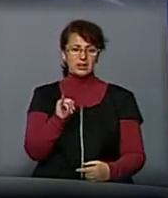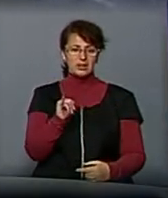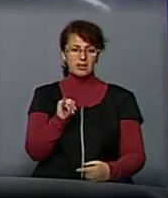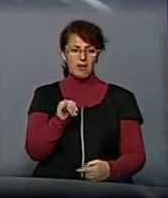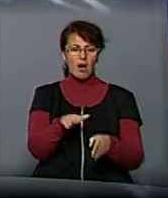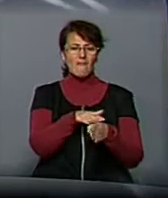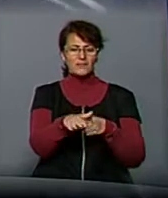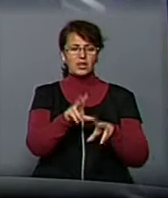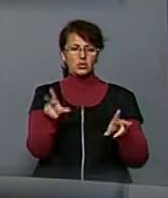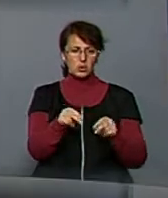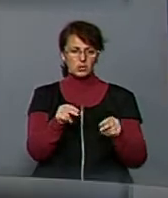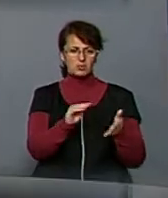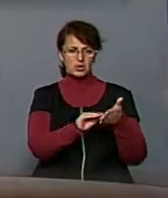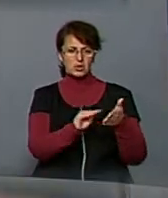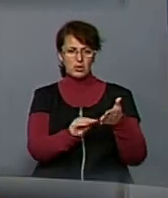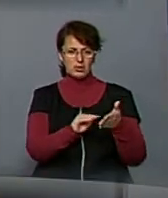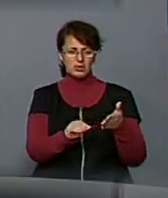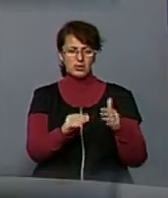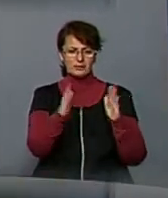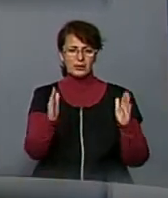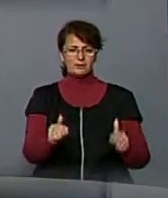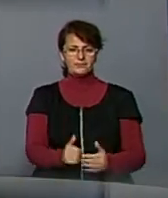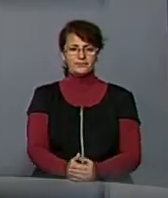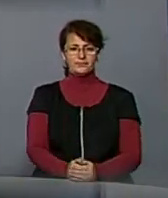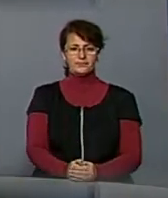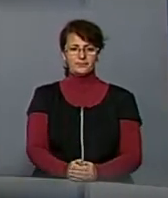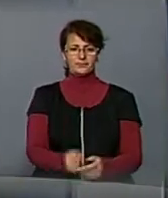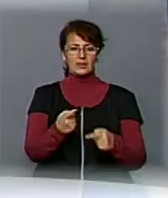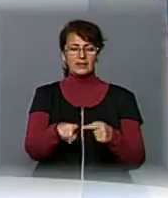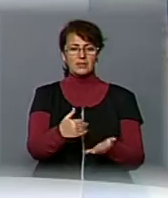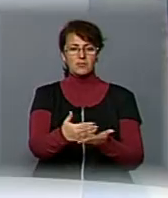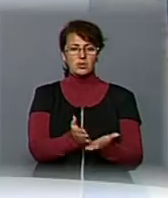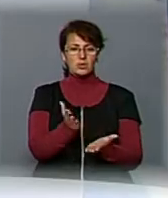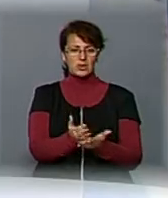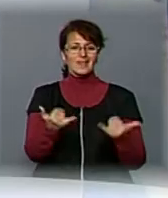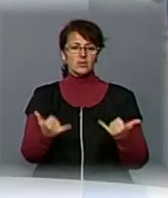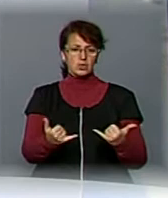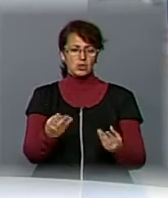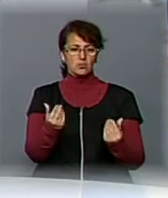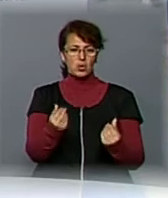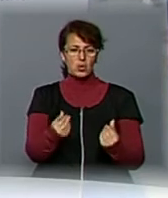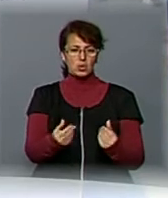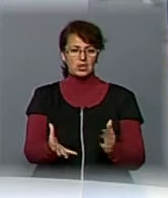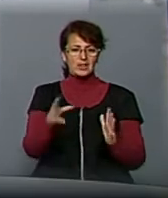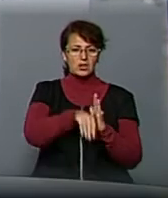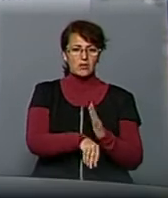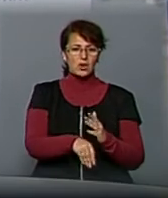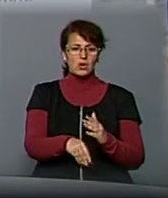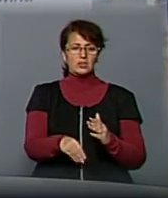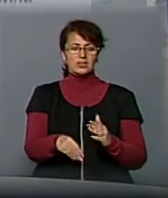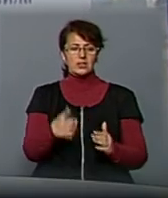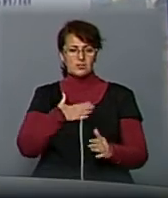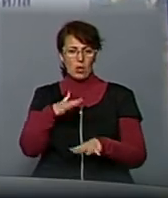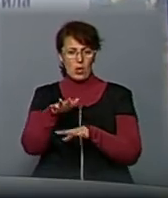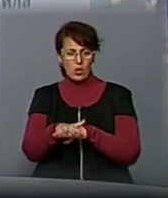операція виконана успішно, пише мені і паркомат. Ця послуга є сучасною, бо кошти зараховуються безпосередньо з